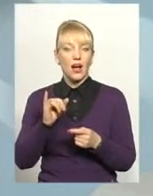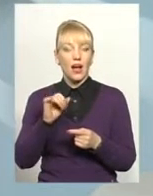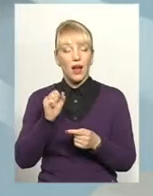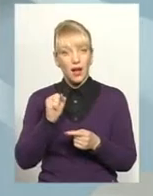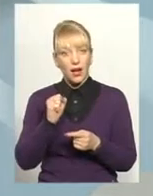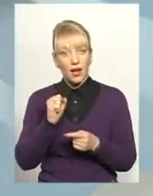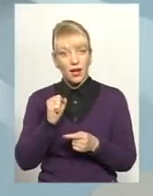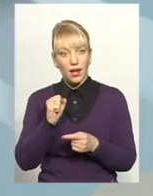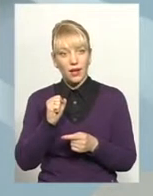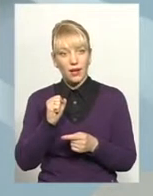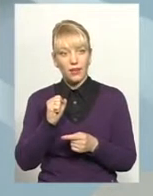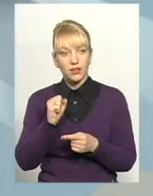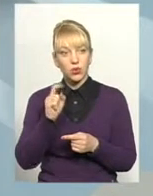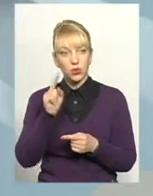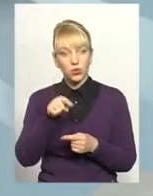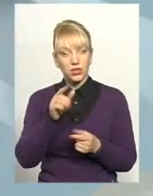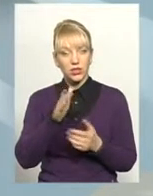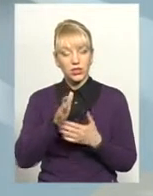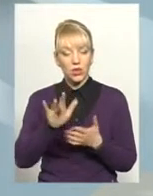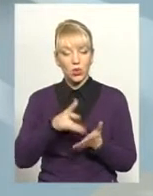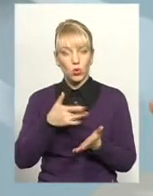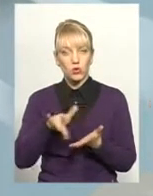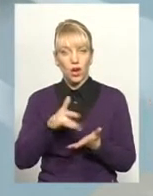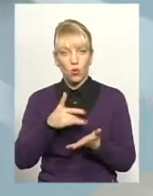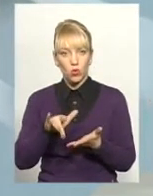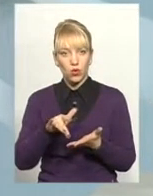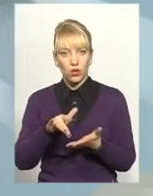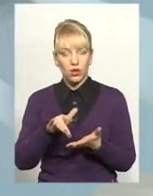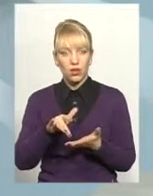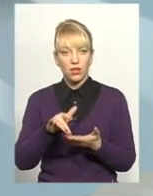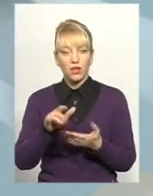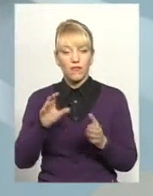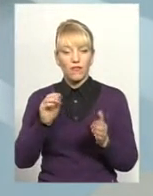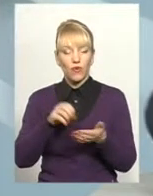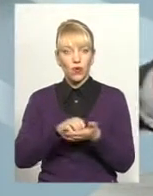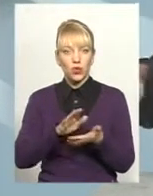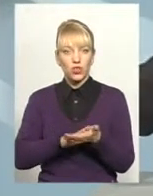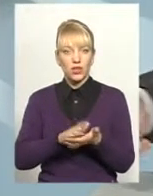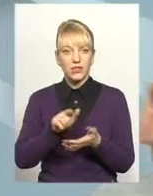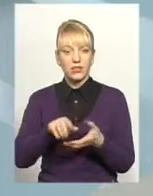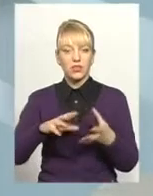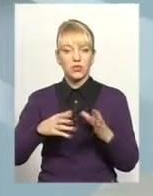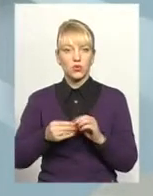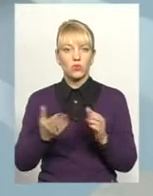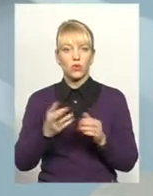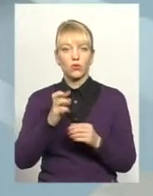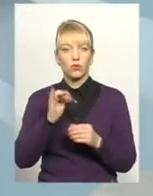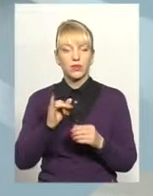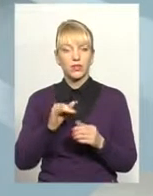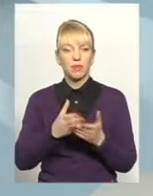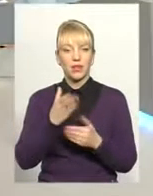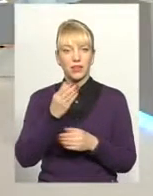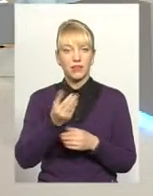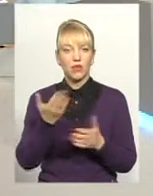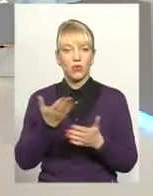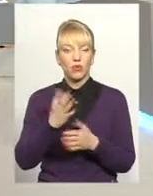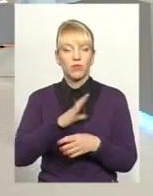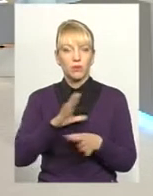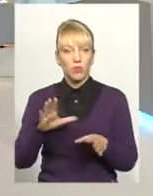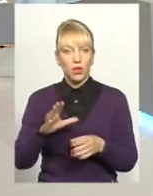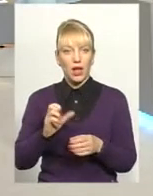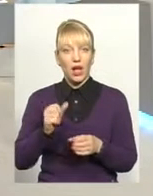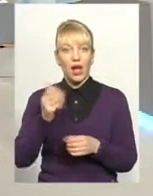Але, значить, тоді йде розрахунок, включається та сума, яку б він заплатив, якби в нього не було. А коли в нього